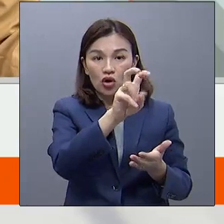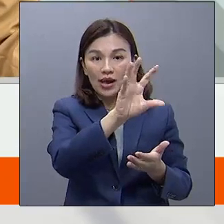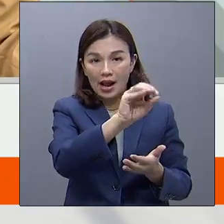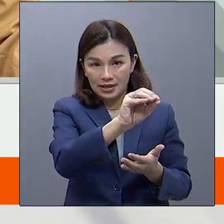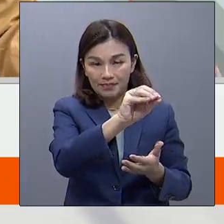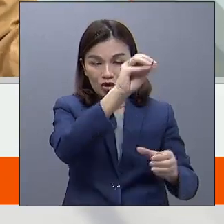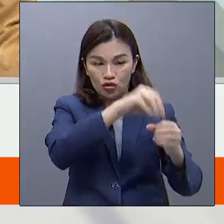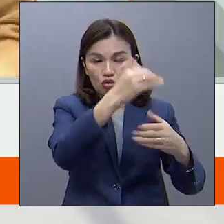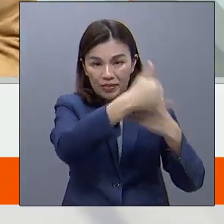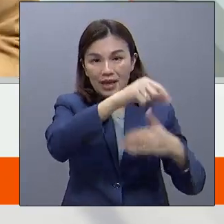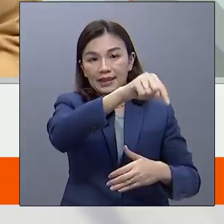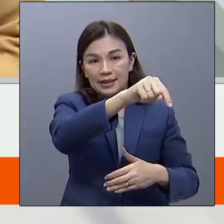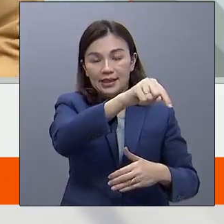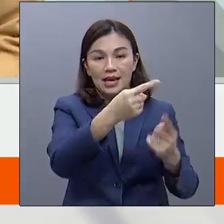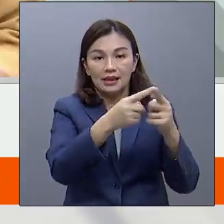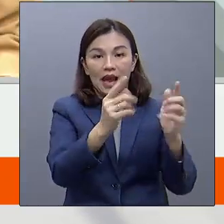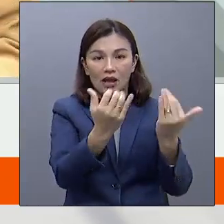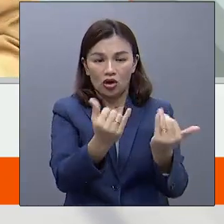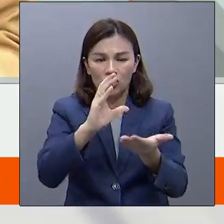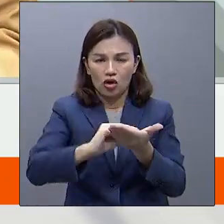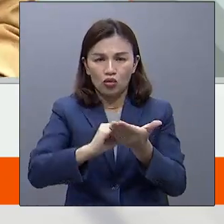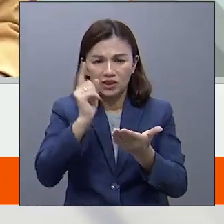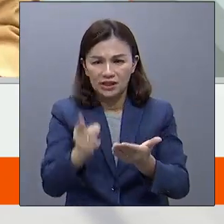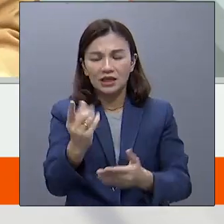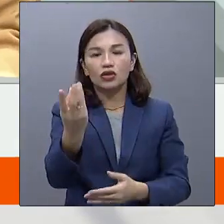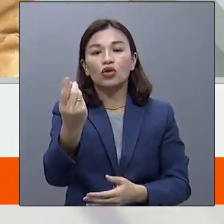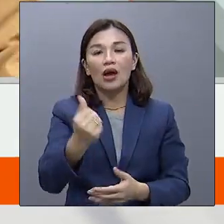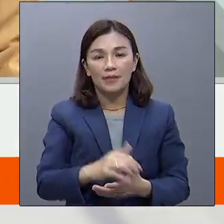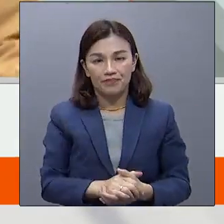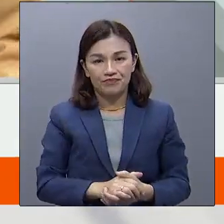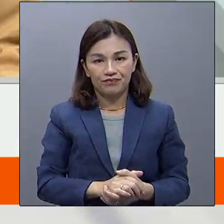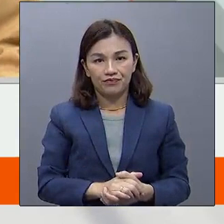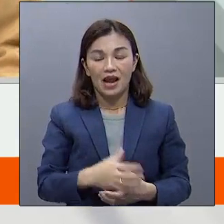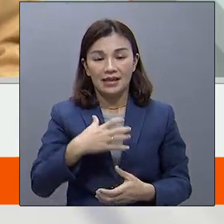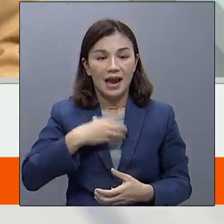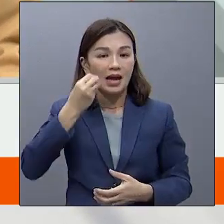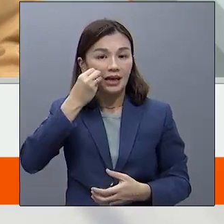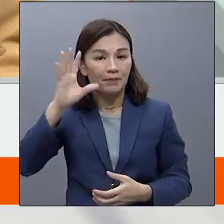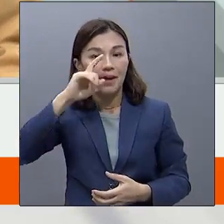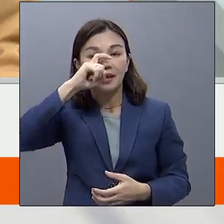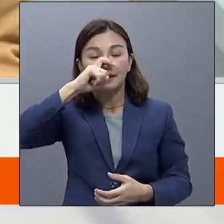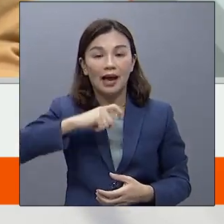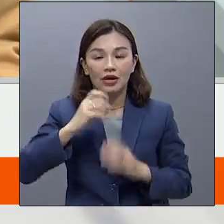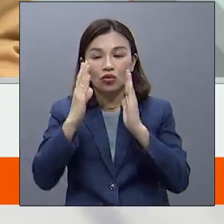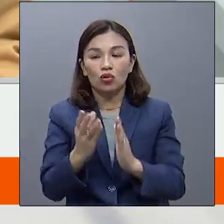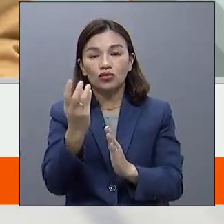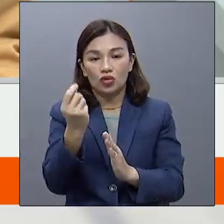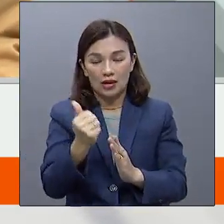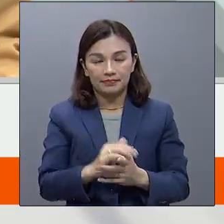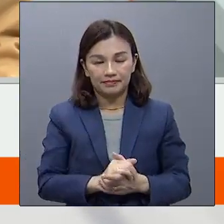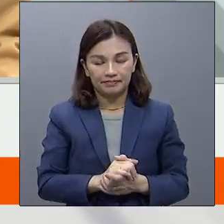ที่อยู่ในซูดานณขณะนี้เนี่ยมีเท่าไหร่ที่จะออกมาแล้วประสงค์จะเดินทางกลับไทยด้วยนะคะ